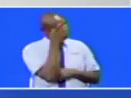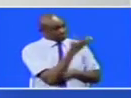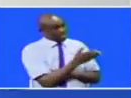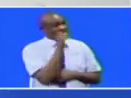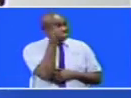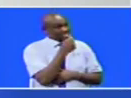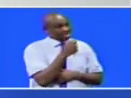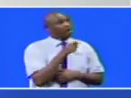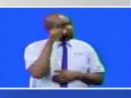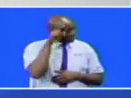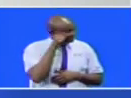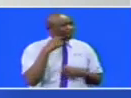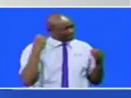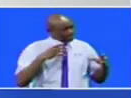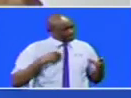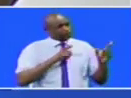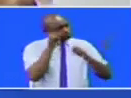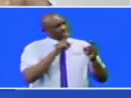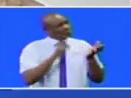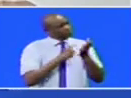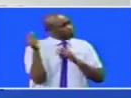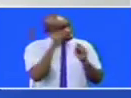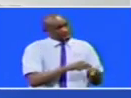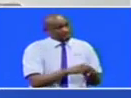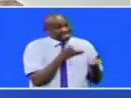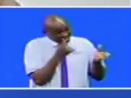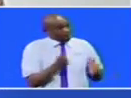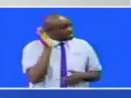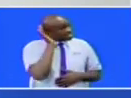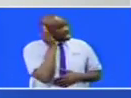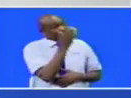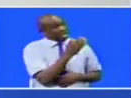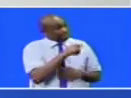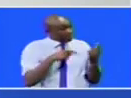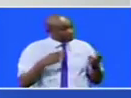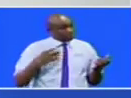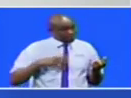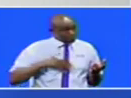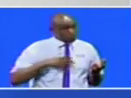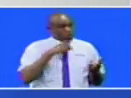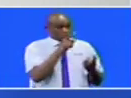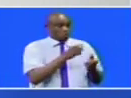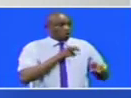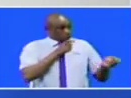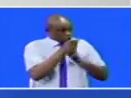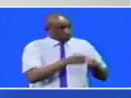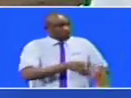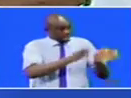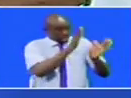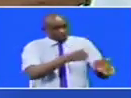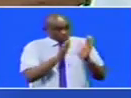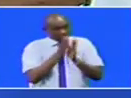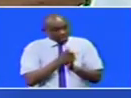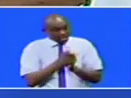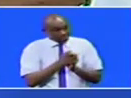kwa ujumla. Mombasa ni kivutio cha utalii. Hivi sasa pia unapigwa vita kuhusiana na wasimamizi wale waelekezi katika barabara,